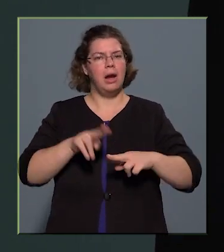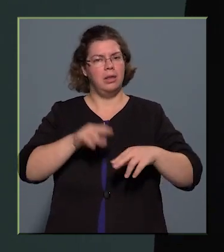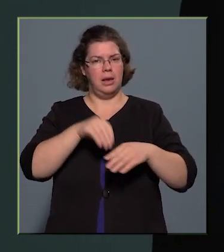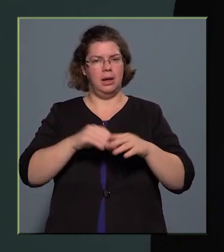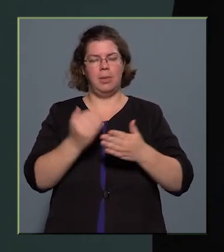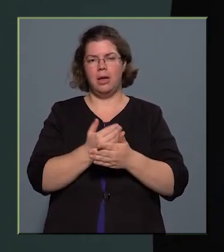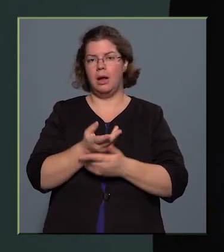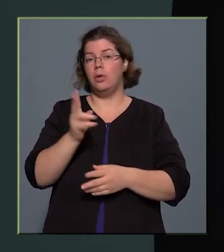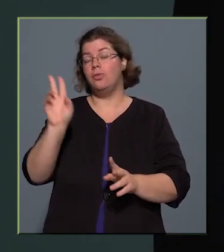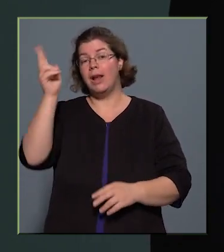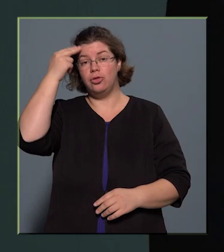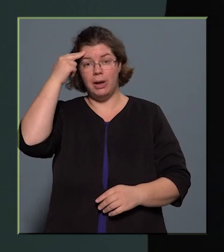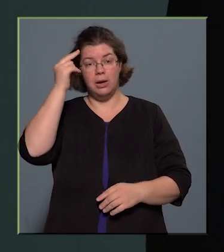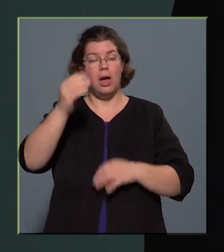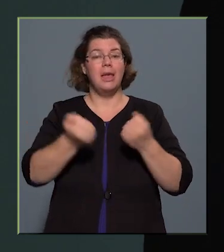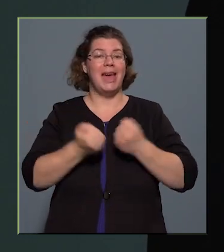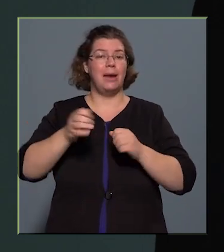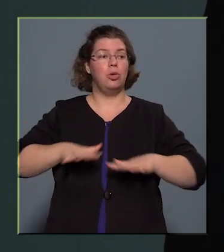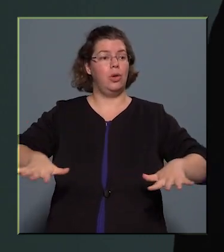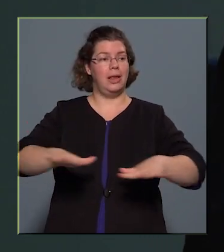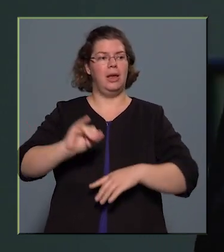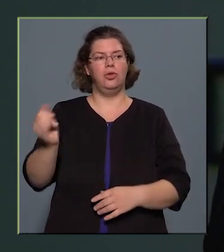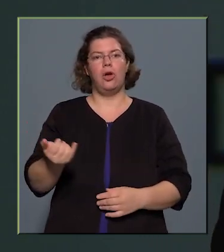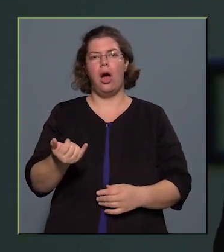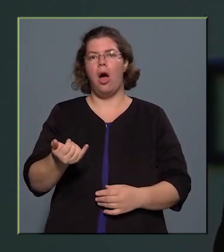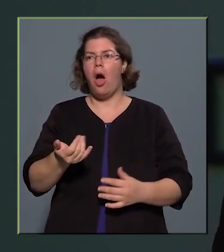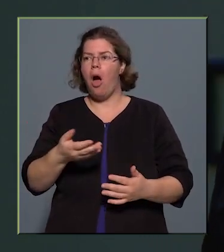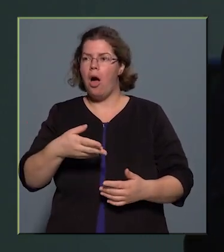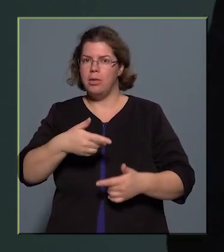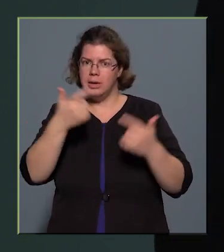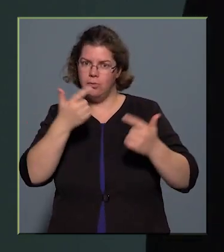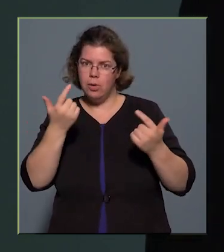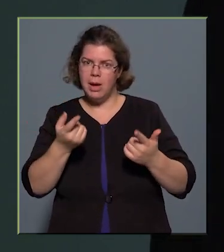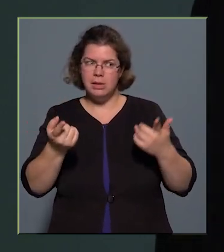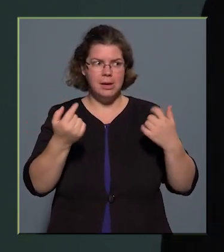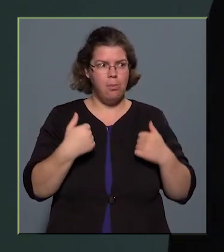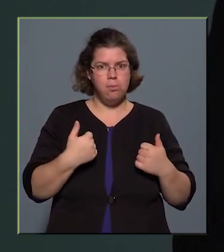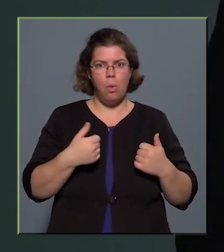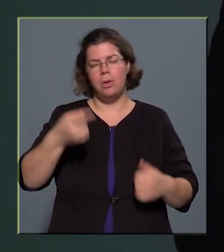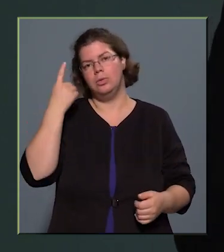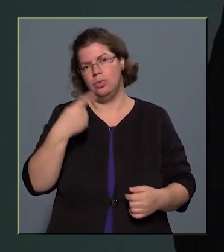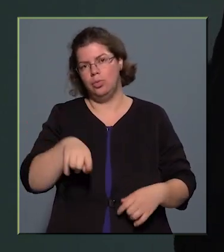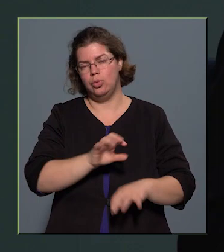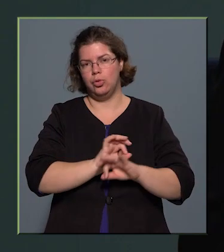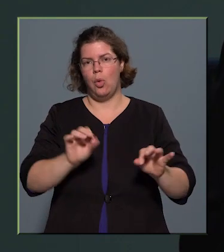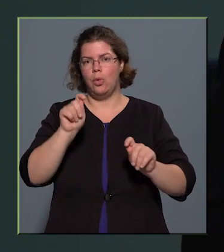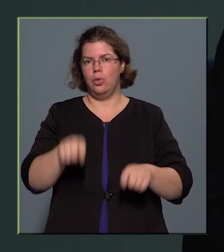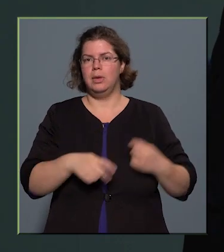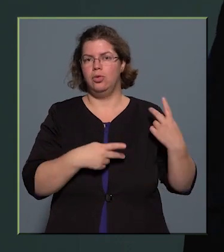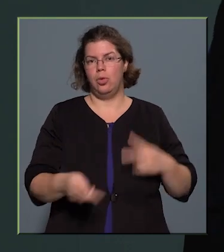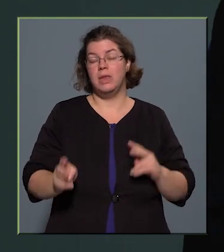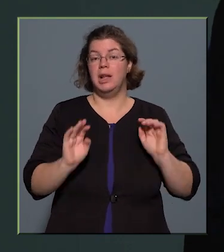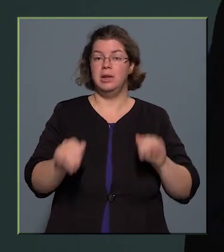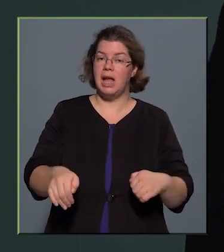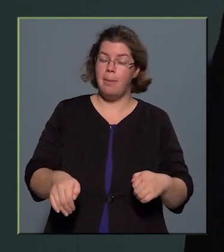felismerjék a jármű környezetét, és akkor az így felismert információból tudunk jó döntéseket hozni arra, hogy